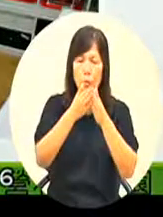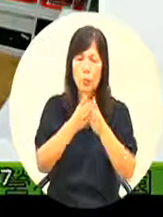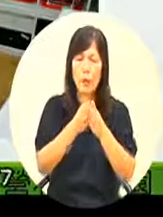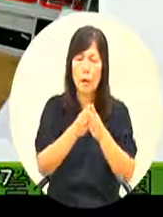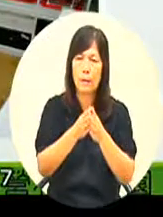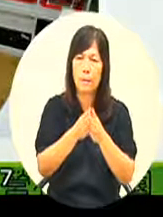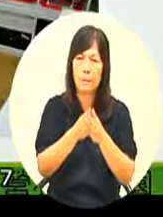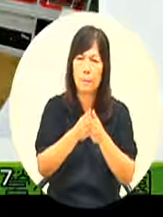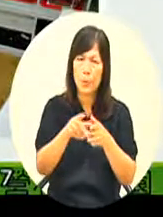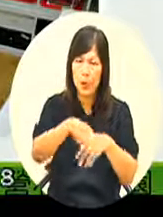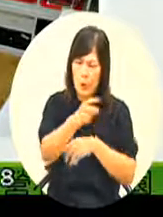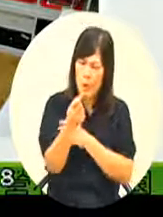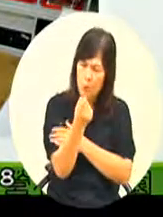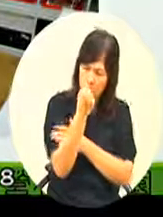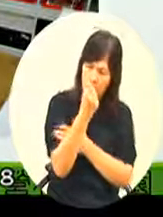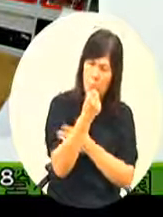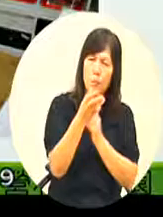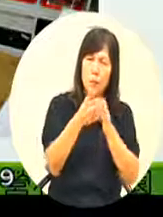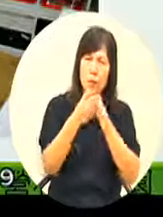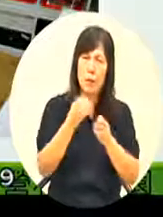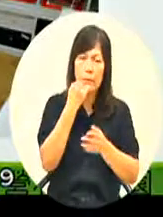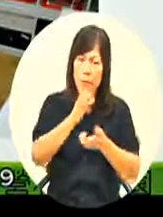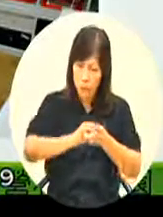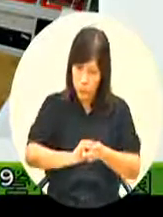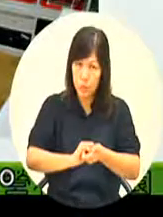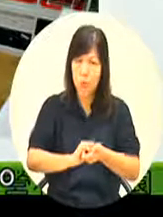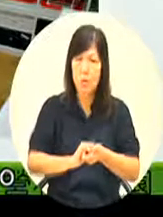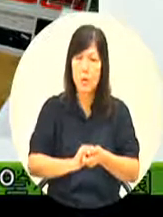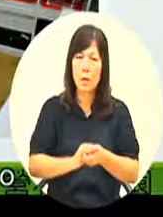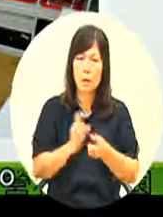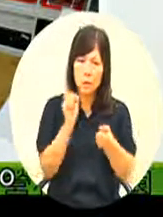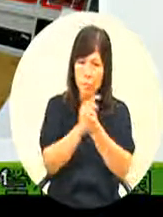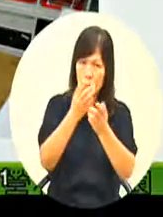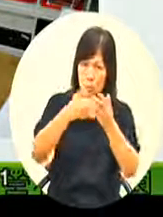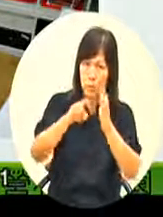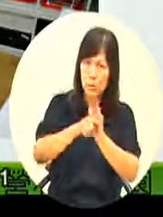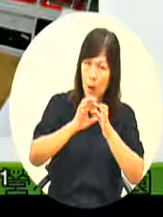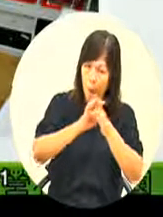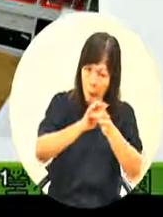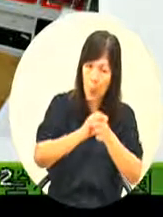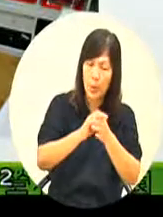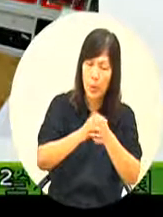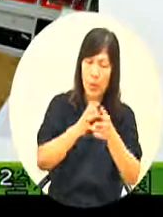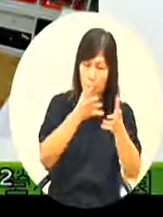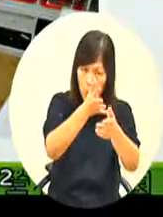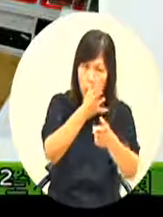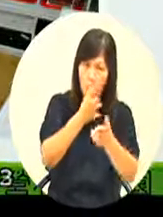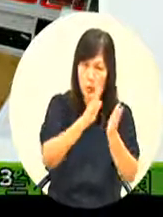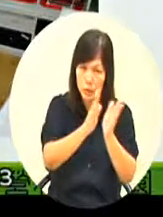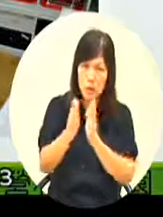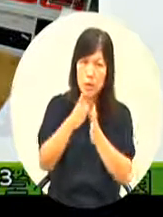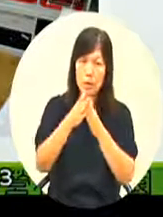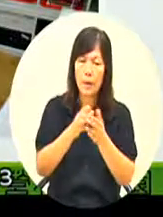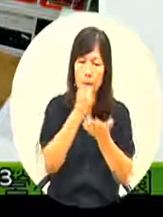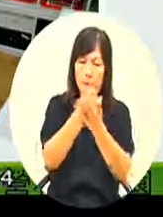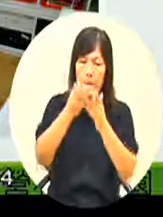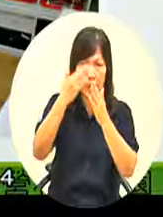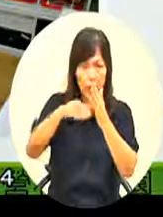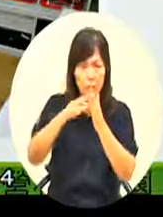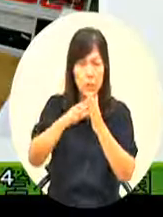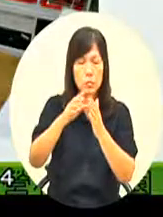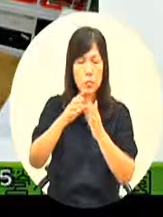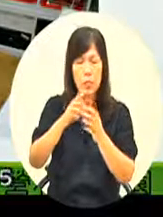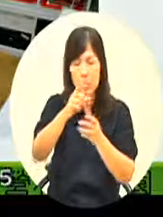很积极的、很确实的跟学校做这一方面的整理。那每一个学校当然都希望